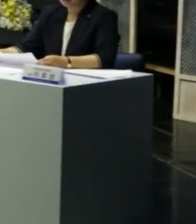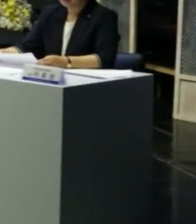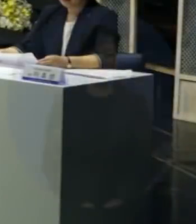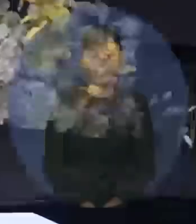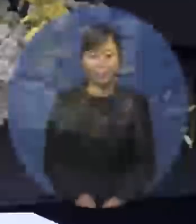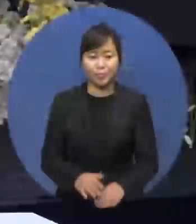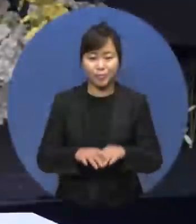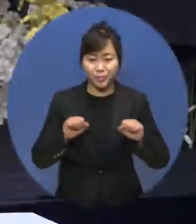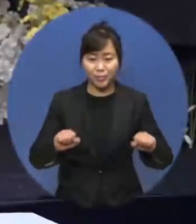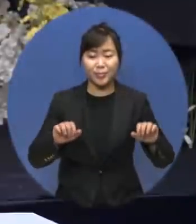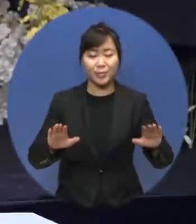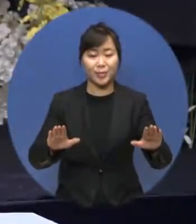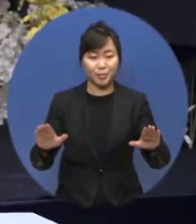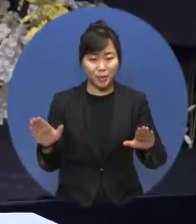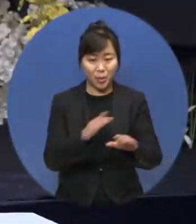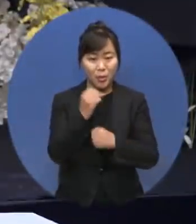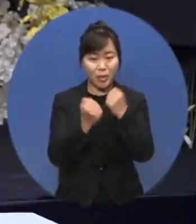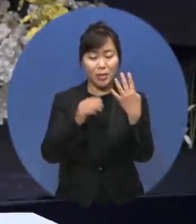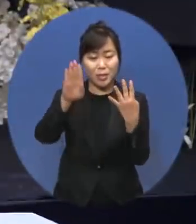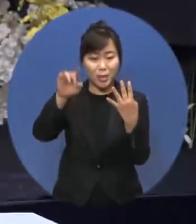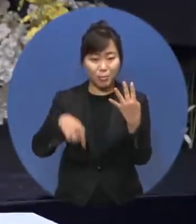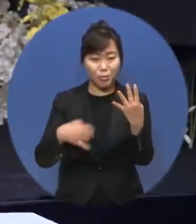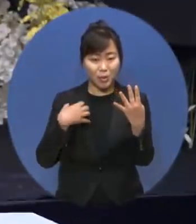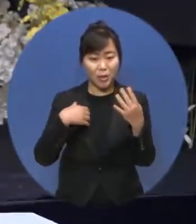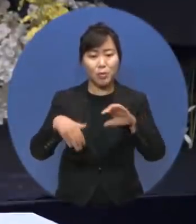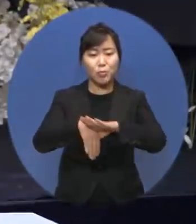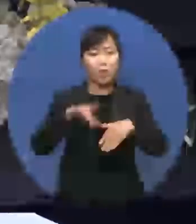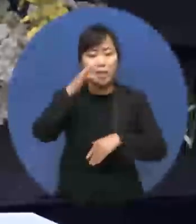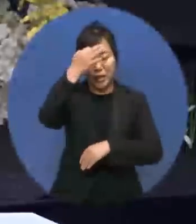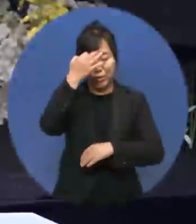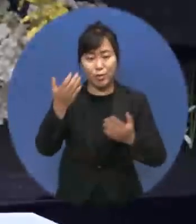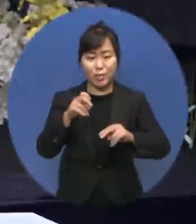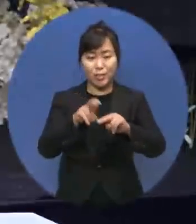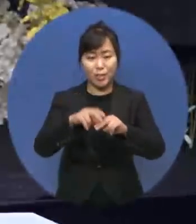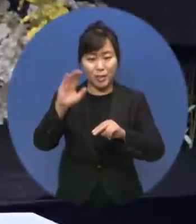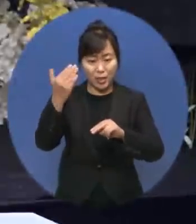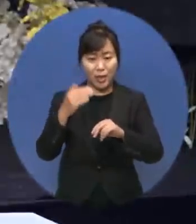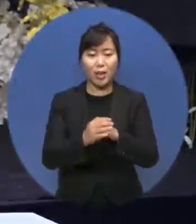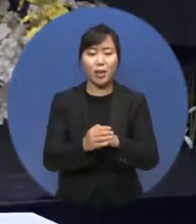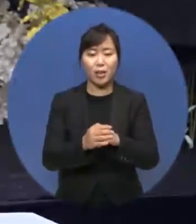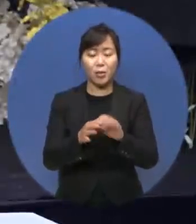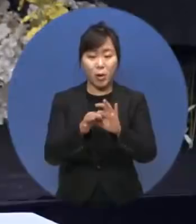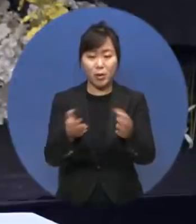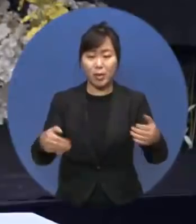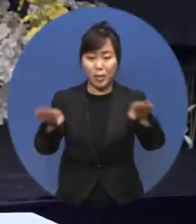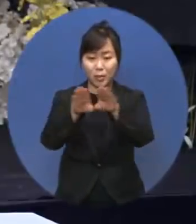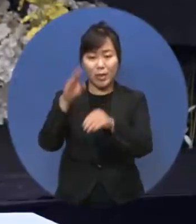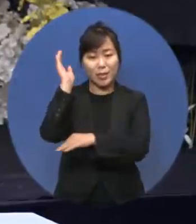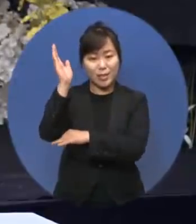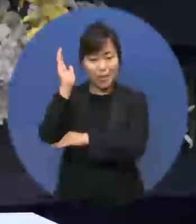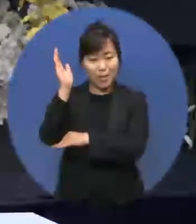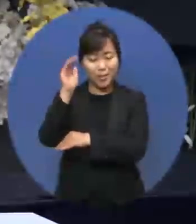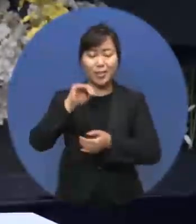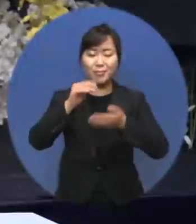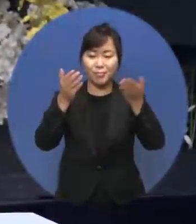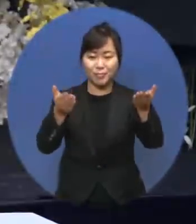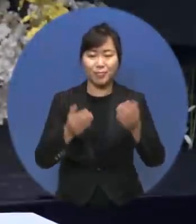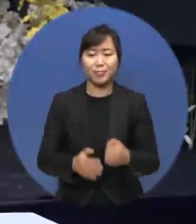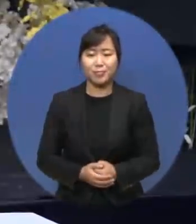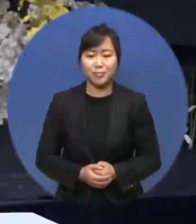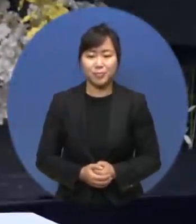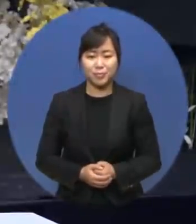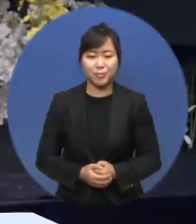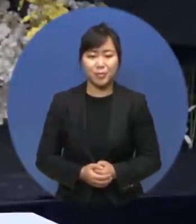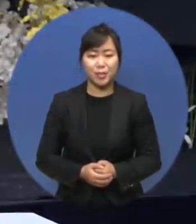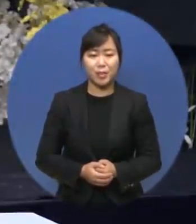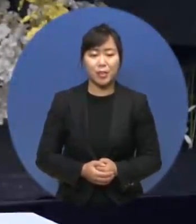안녕하세요. 지금부터 오늘 워크숍의 4부 순서인 문화예술 일자리가 되다 유관기관 스토리편을 시작하도록 하겠습니다.